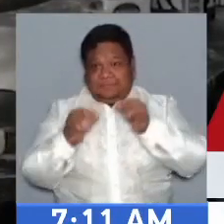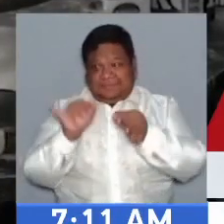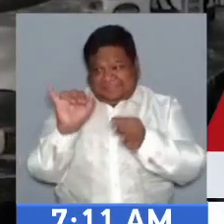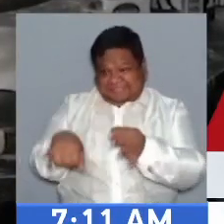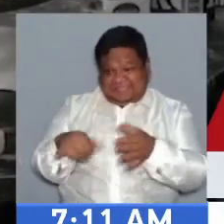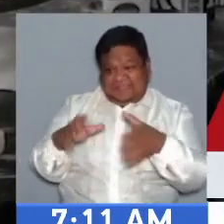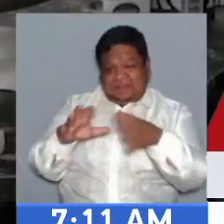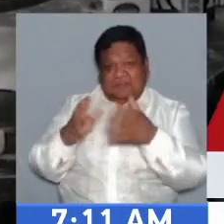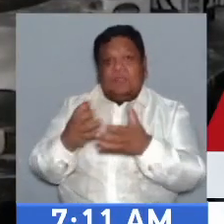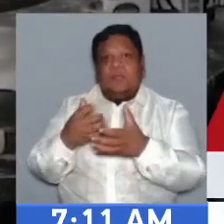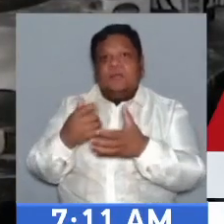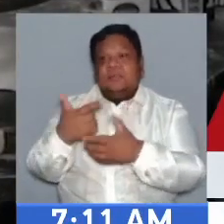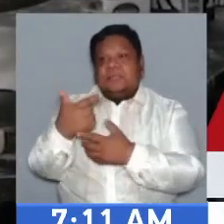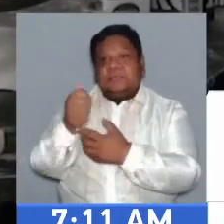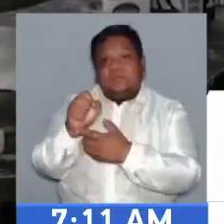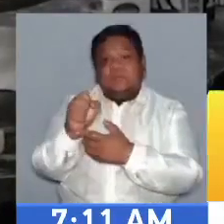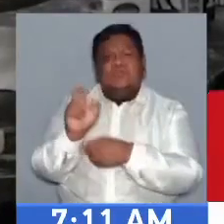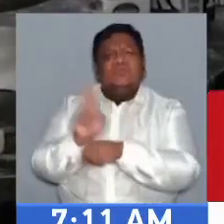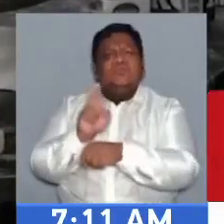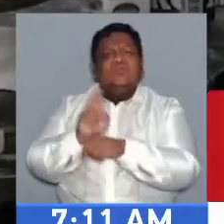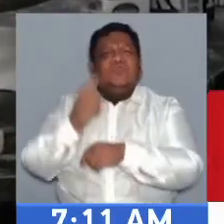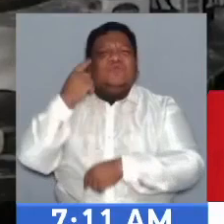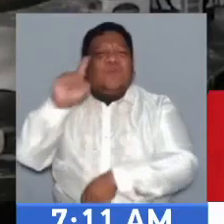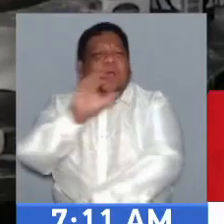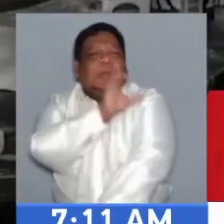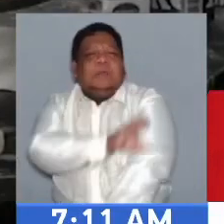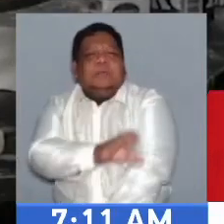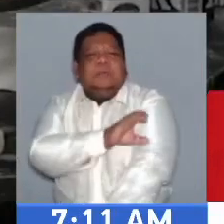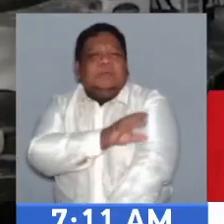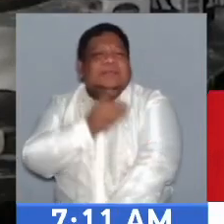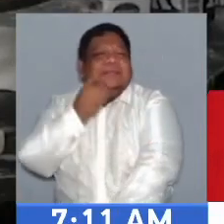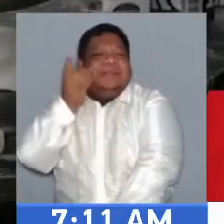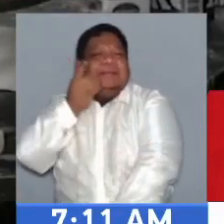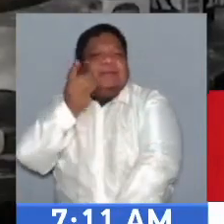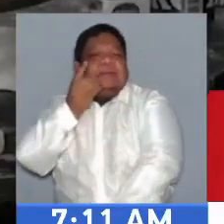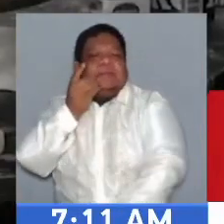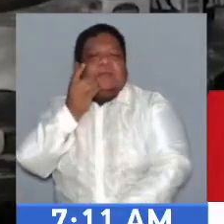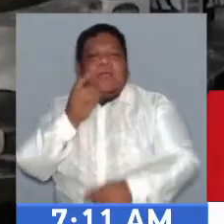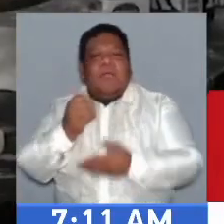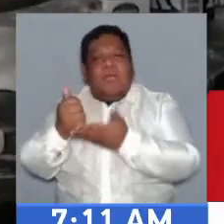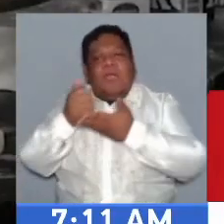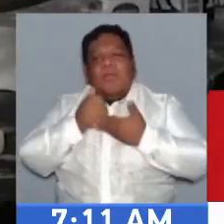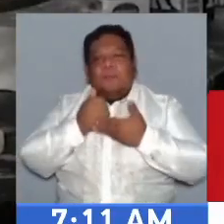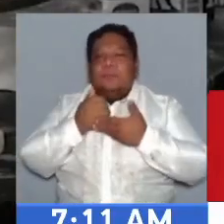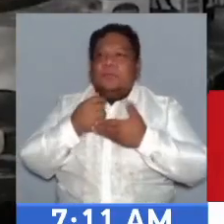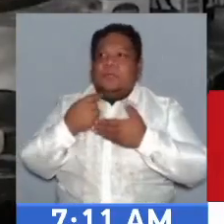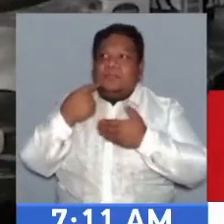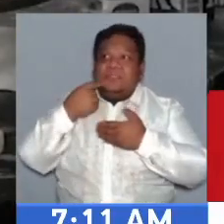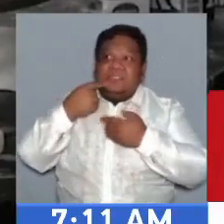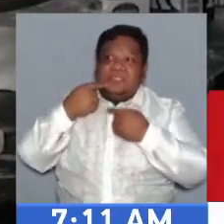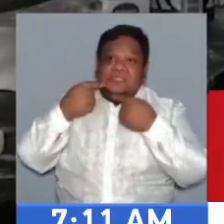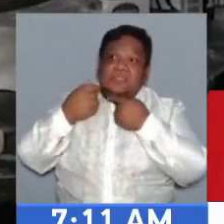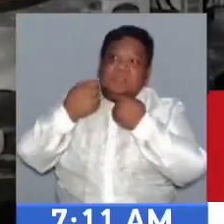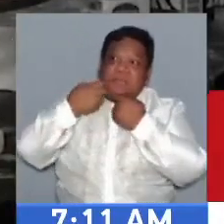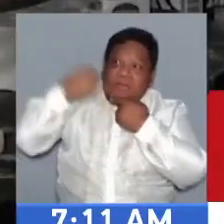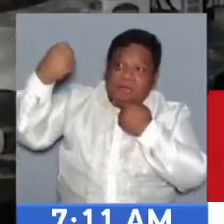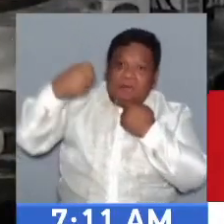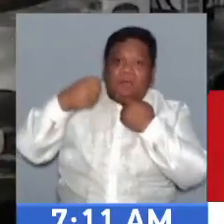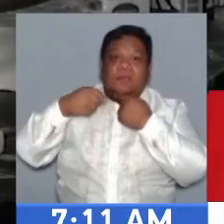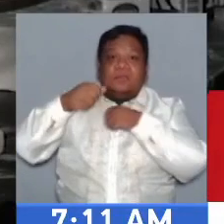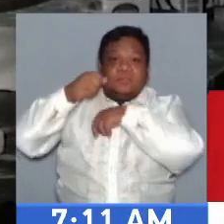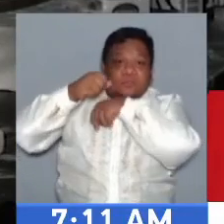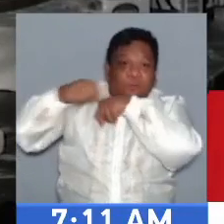ng ng dental clinics bilang pampamanhid sa mga minor surgeries. Pero dito sa establishment na